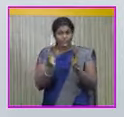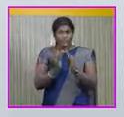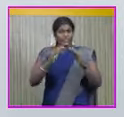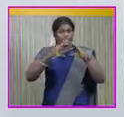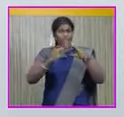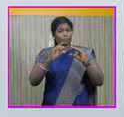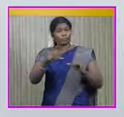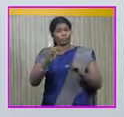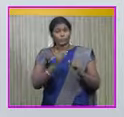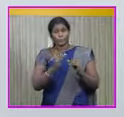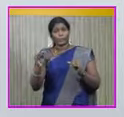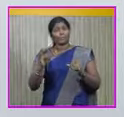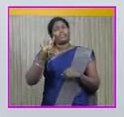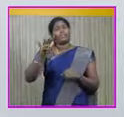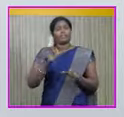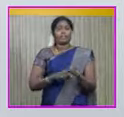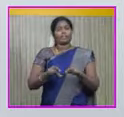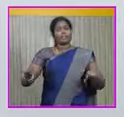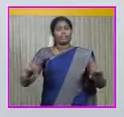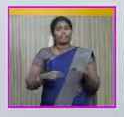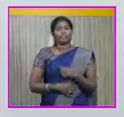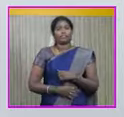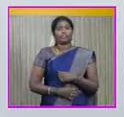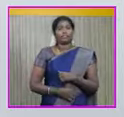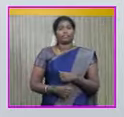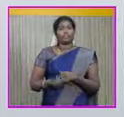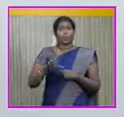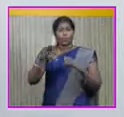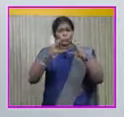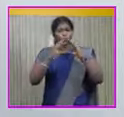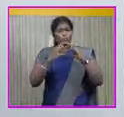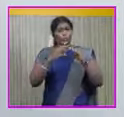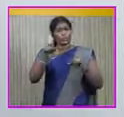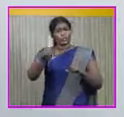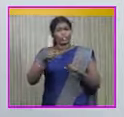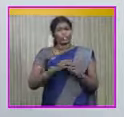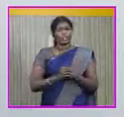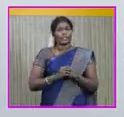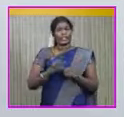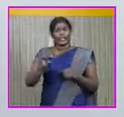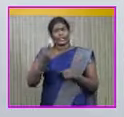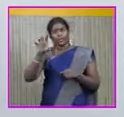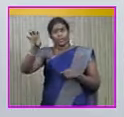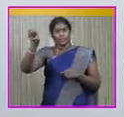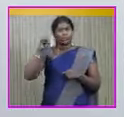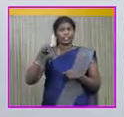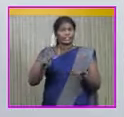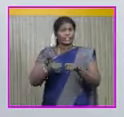பக்கம் 4 அலகுகள். இப்போது ஒரு முக்கோணத்தின் ஏதேனும் ஒரு பக்கத்திற்கு